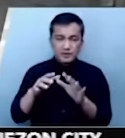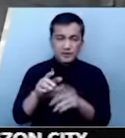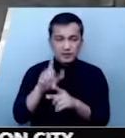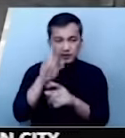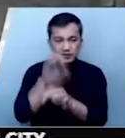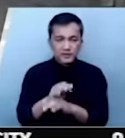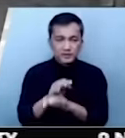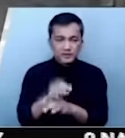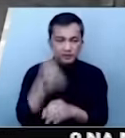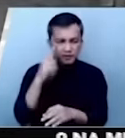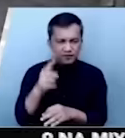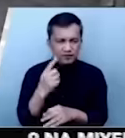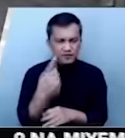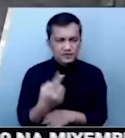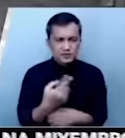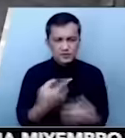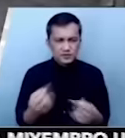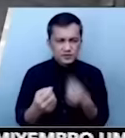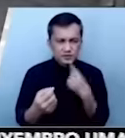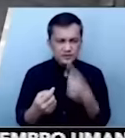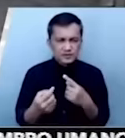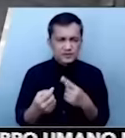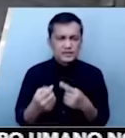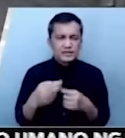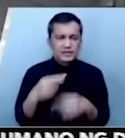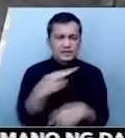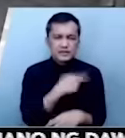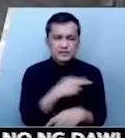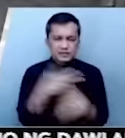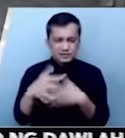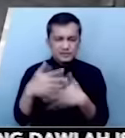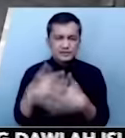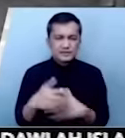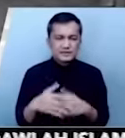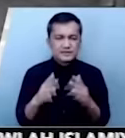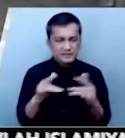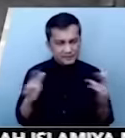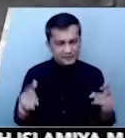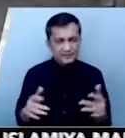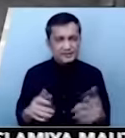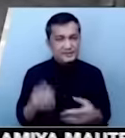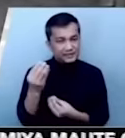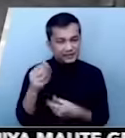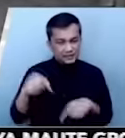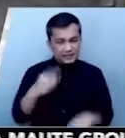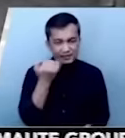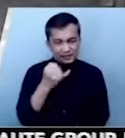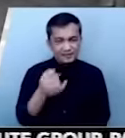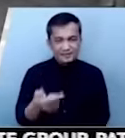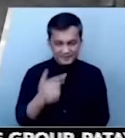sa isasagawang religious sadsad. Yan ang latest mula dito sa Iloilo City. Balik sa iyo, Pia.